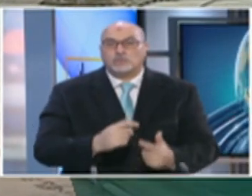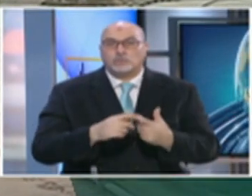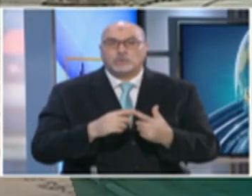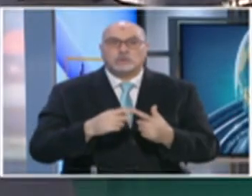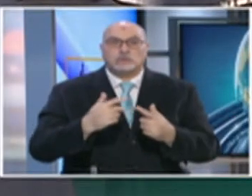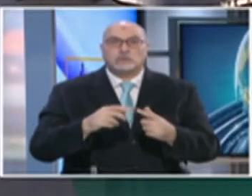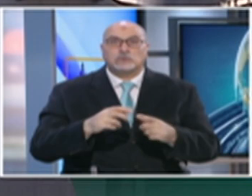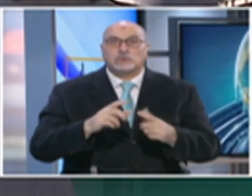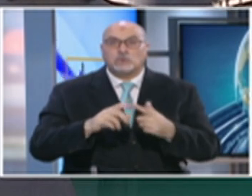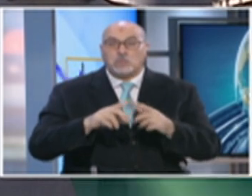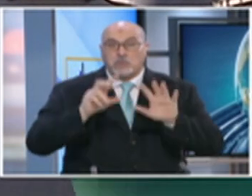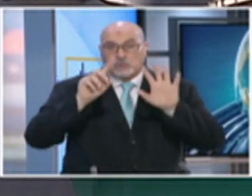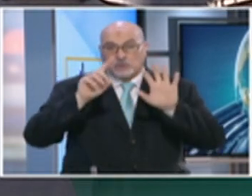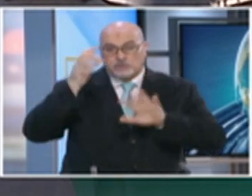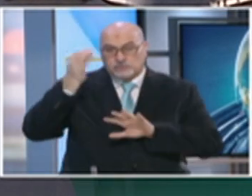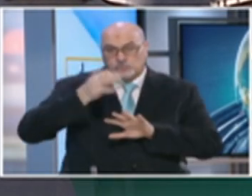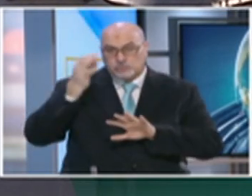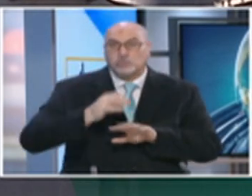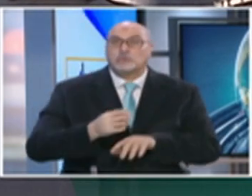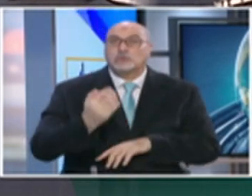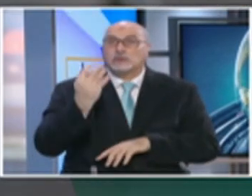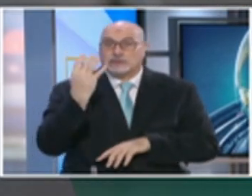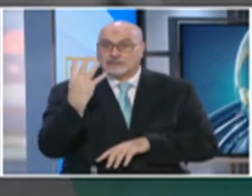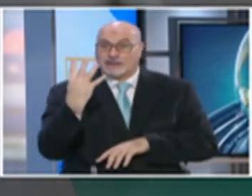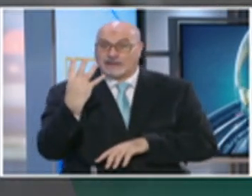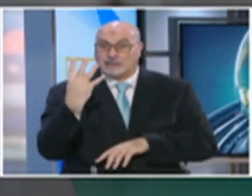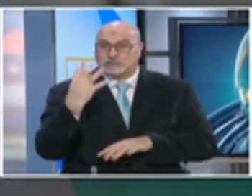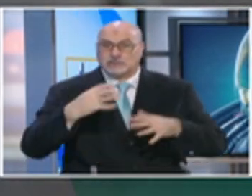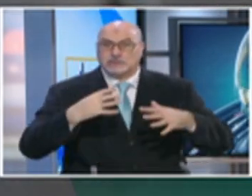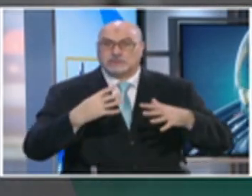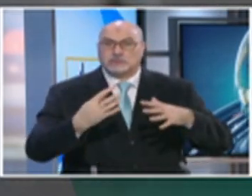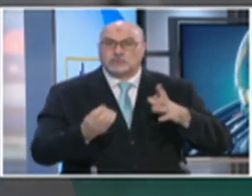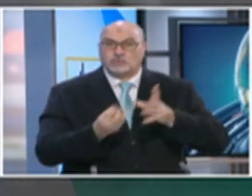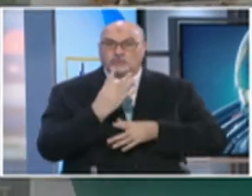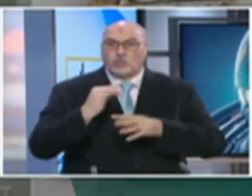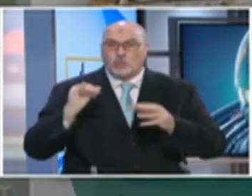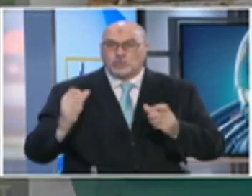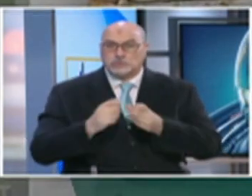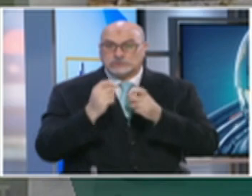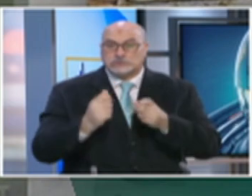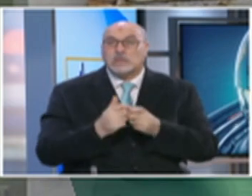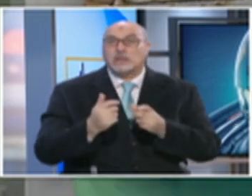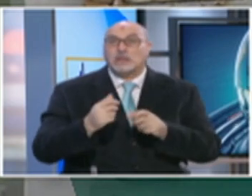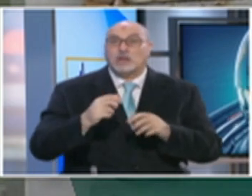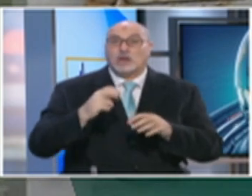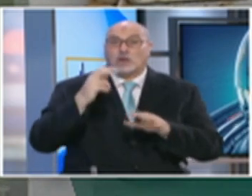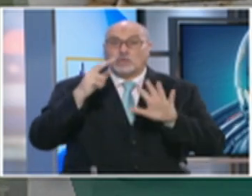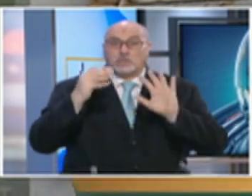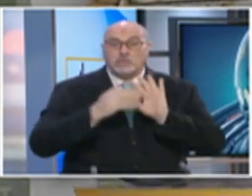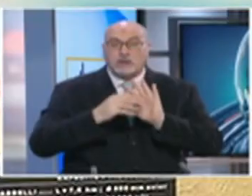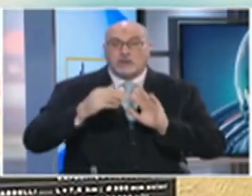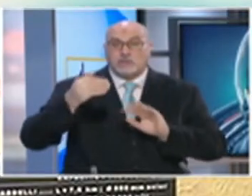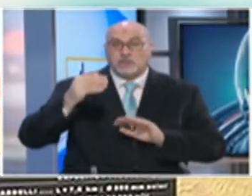بنسبة 80% من خلال 4 محطات تحلية توفر ما يزيد عن 300 ألف متر مكعب يوميا.